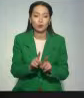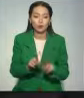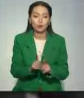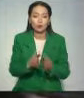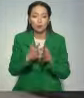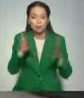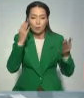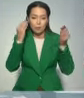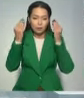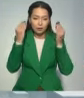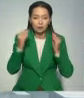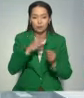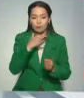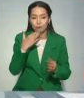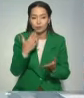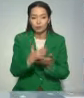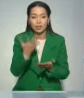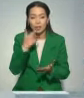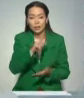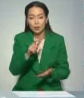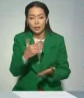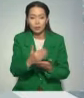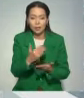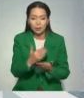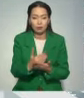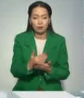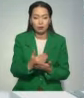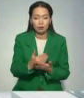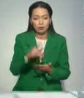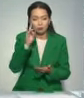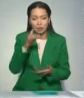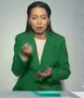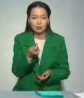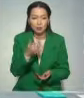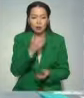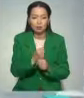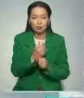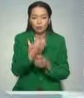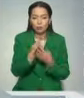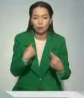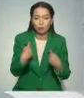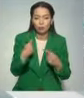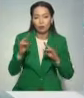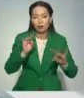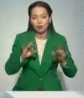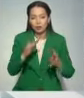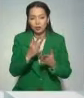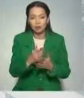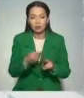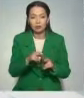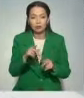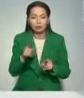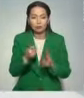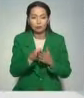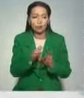своими именами когда люди имеющие привилегии и немалые делают свои страдания публичными и при этом ещё и монетизирует